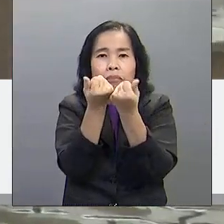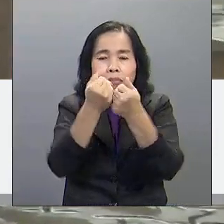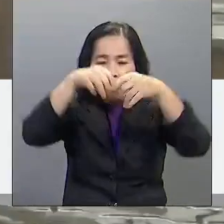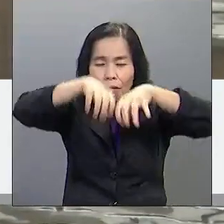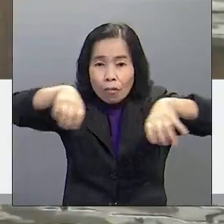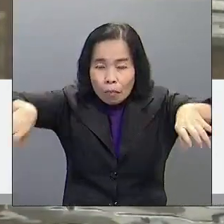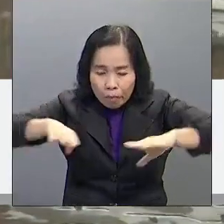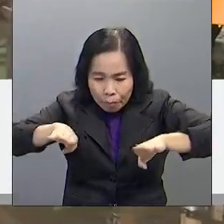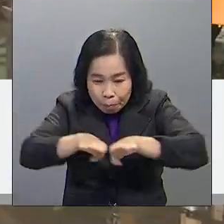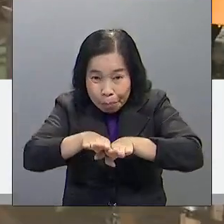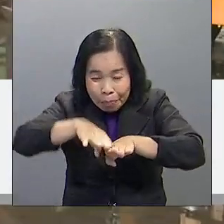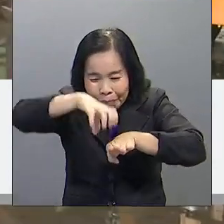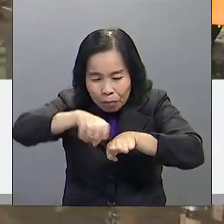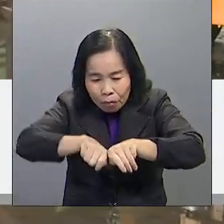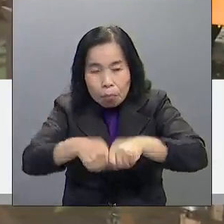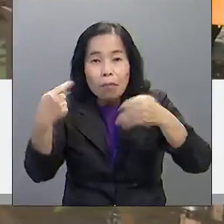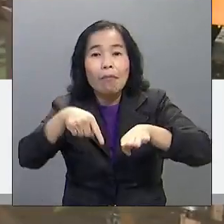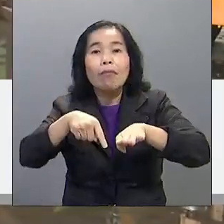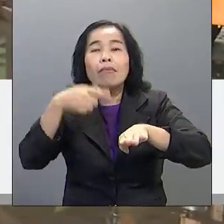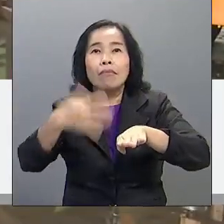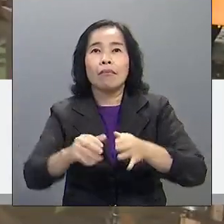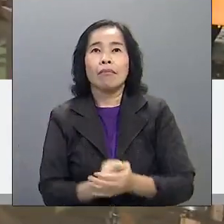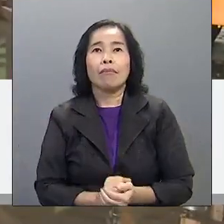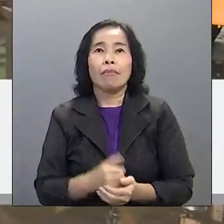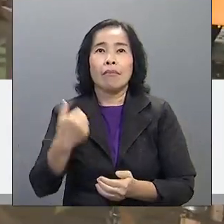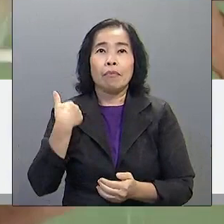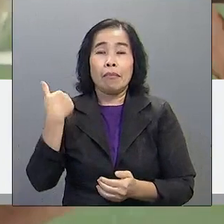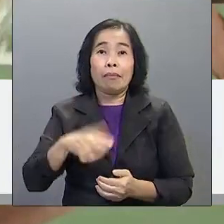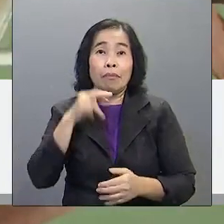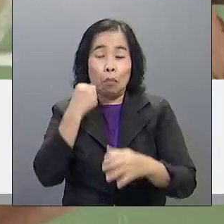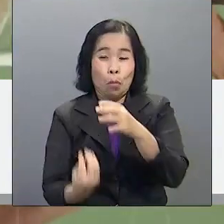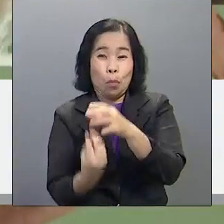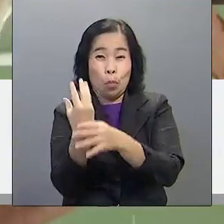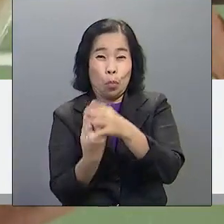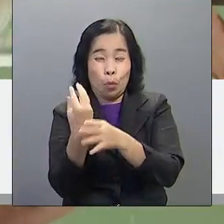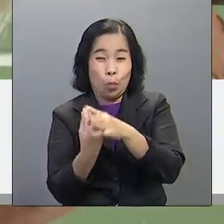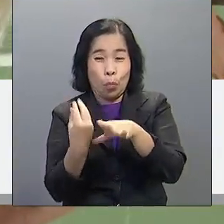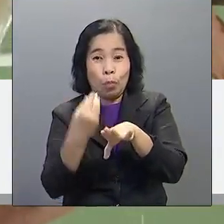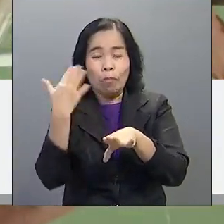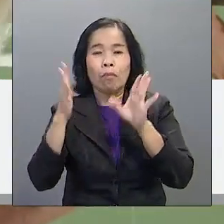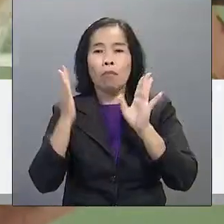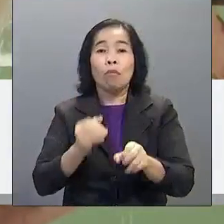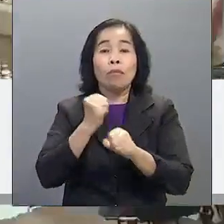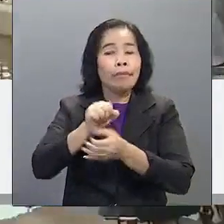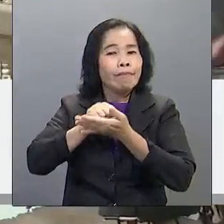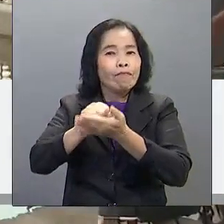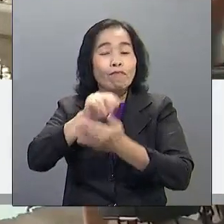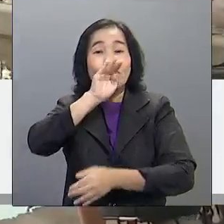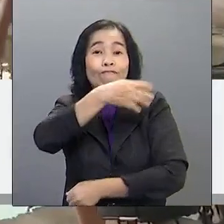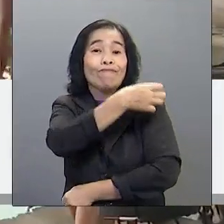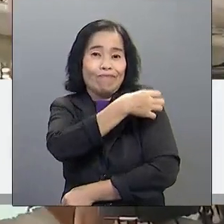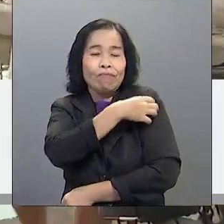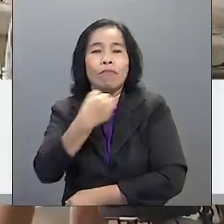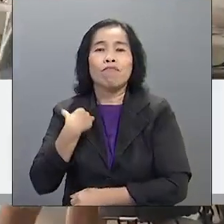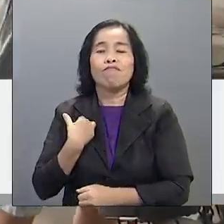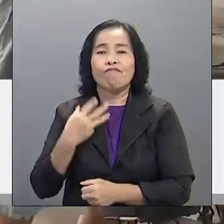นนทบุรีบล็อกไว้ค่ะขณะเดียวกันนะคะช่วงที่น้ำเริ่มหนุนขึ้นมาค่ะทางเจ้าหน้าที่เทศบาลนครนนทบุรีนั้นก็ได้นำ